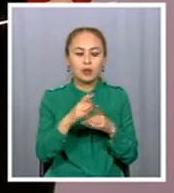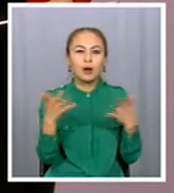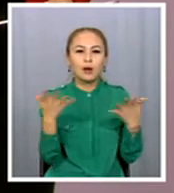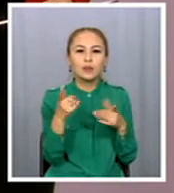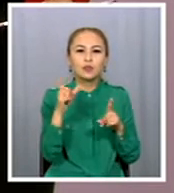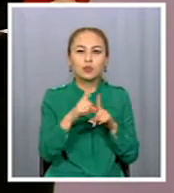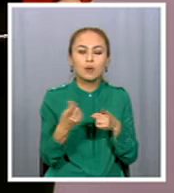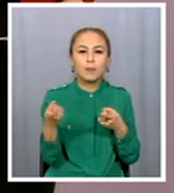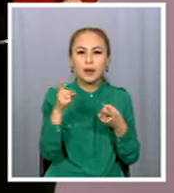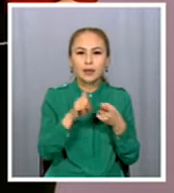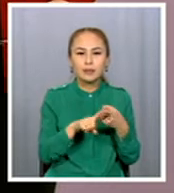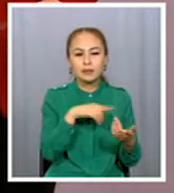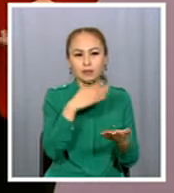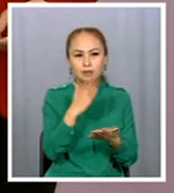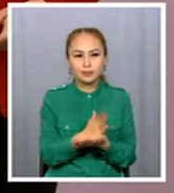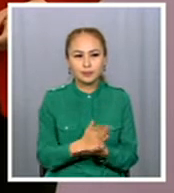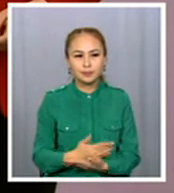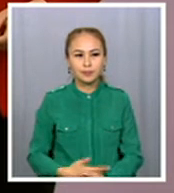байланысқан?